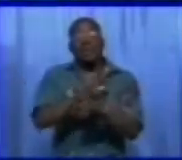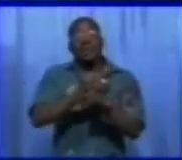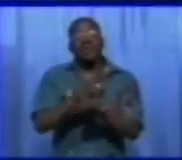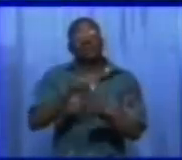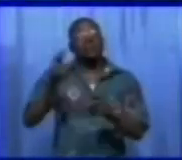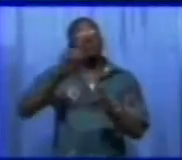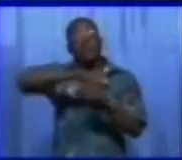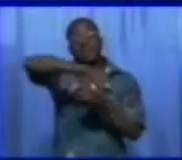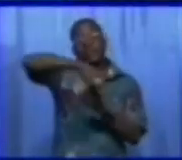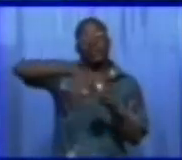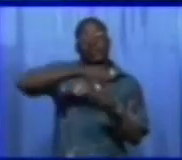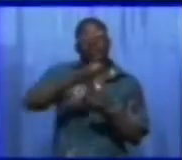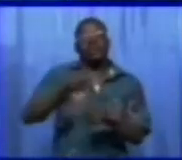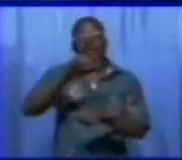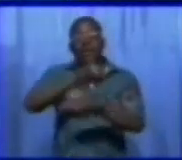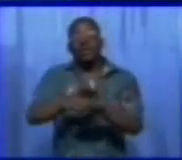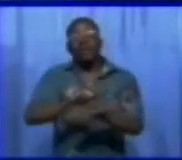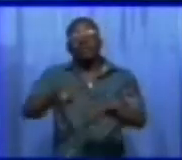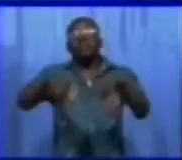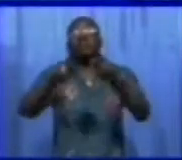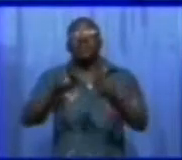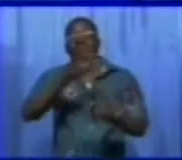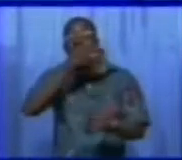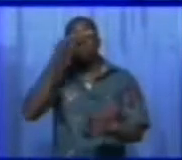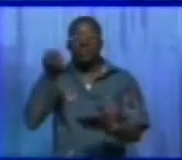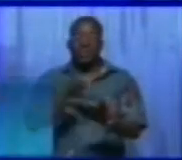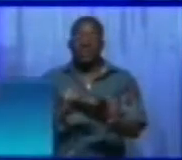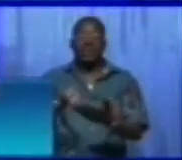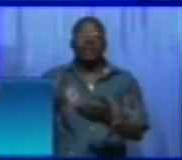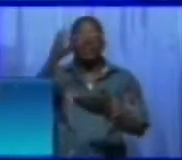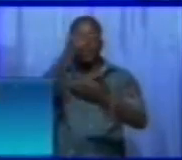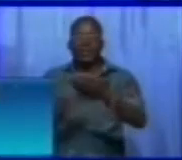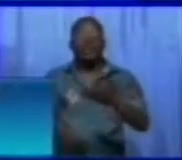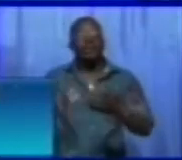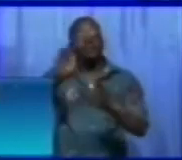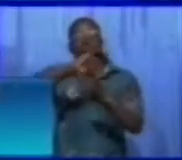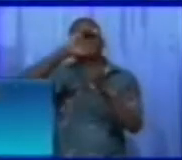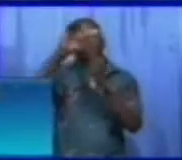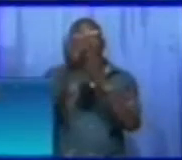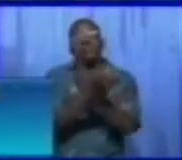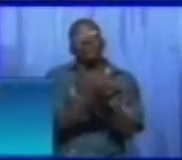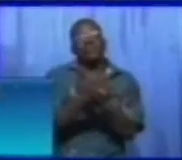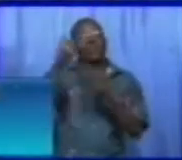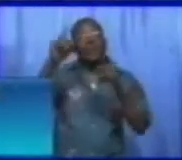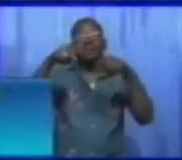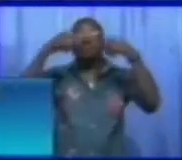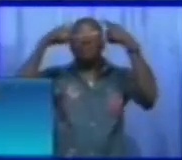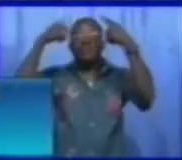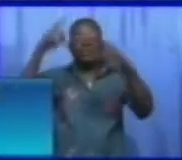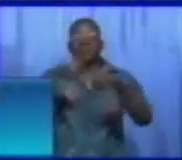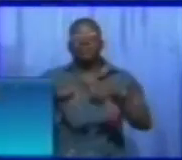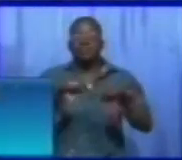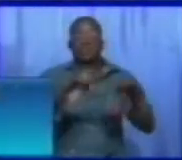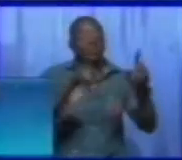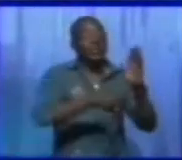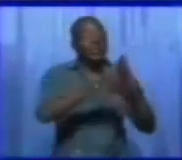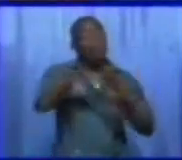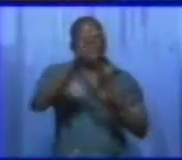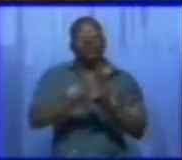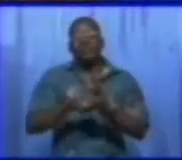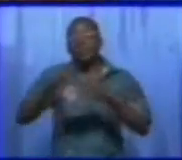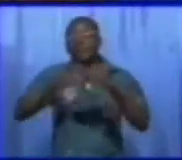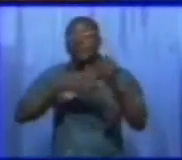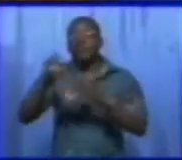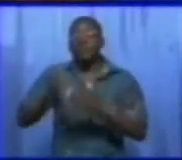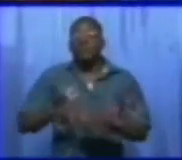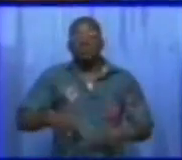vivre. Les travaux devraient permettre de mieux décrire et d'appréhender les variations des phénomènes climatiques, d'évaluer les impacts des différents secteurs de développement et enfin proposer